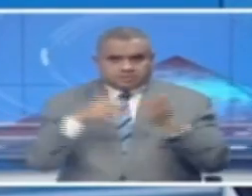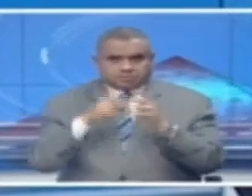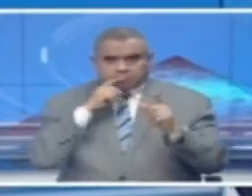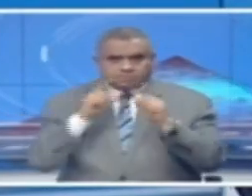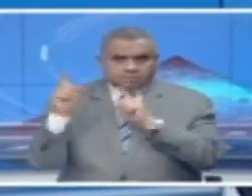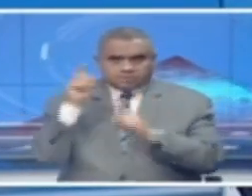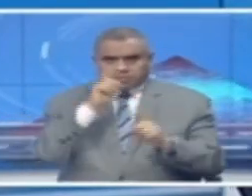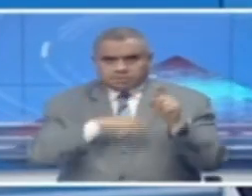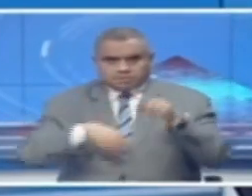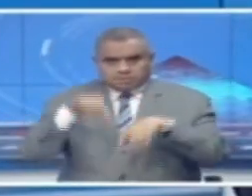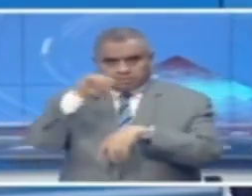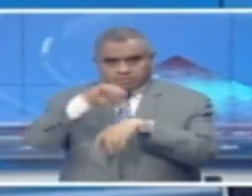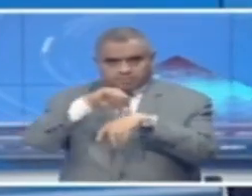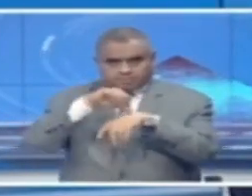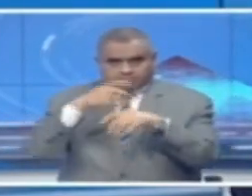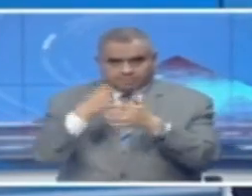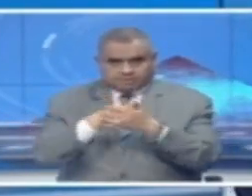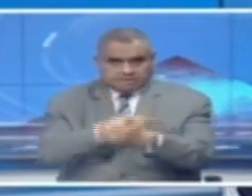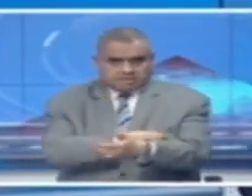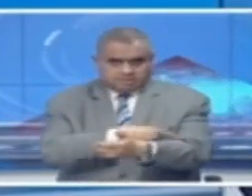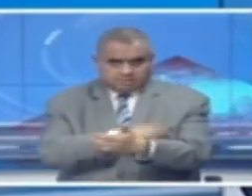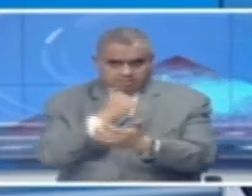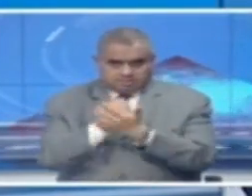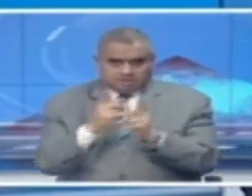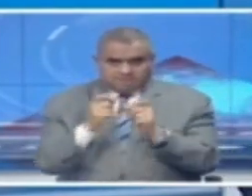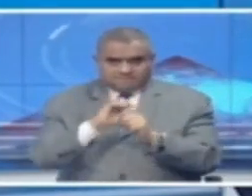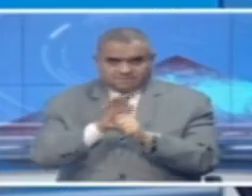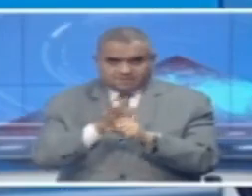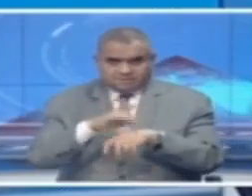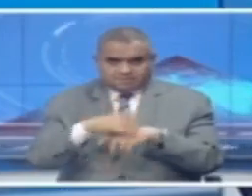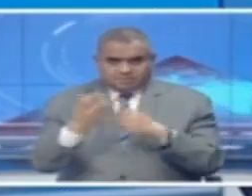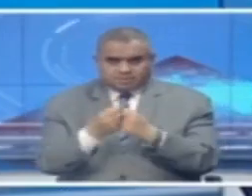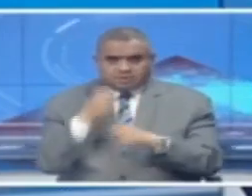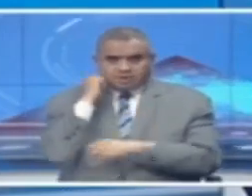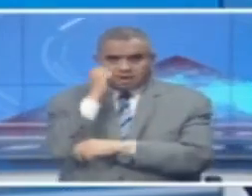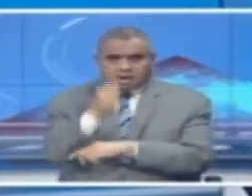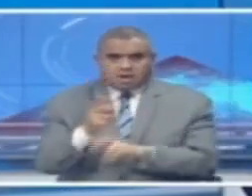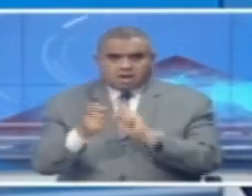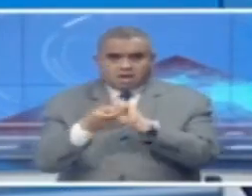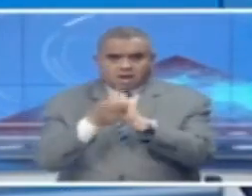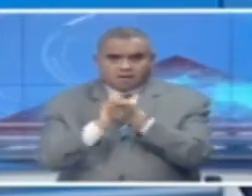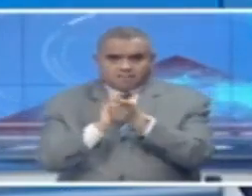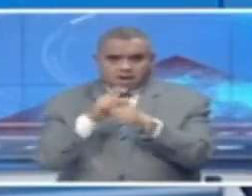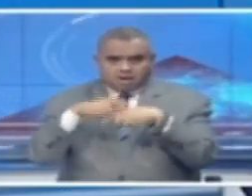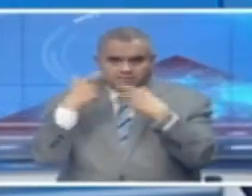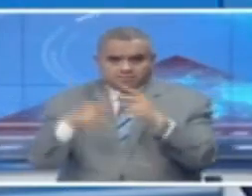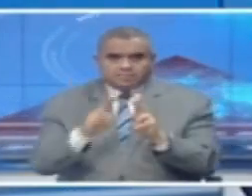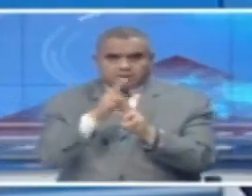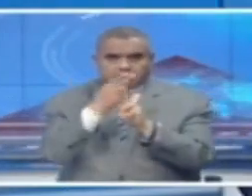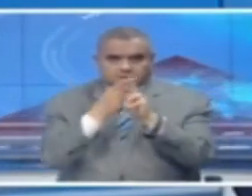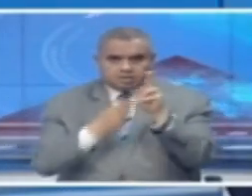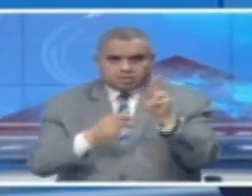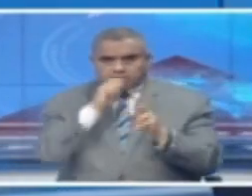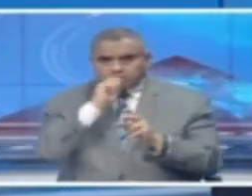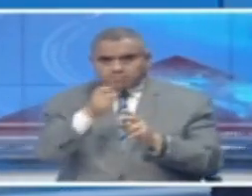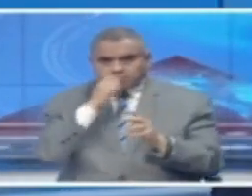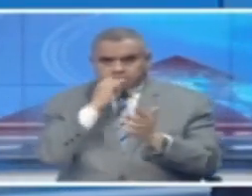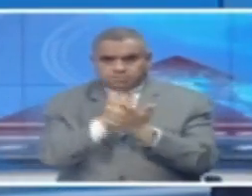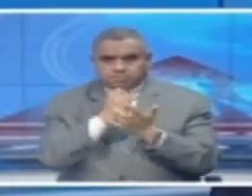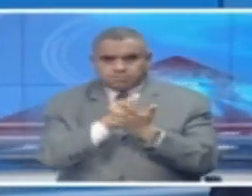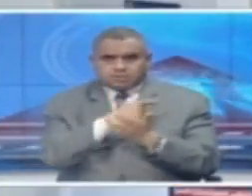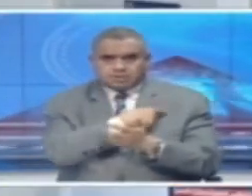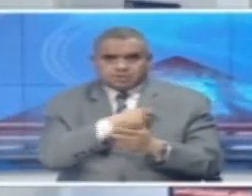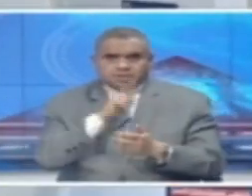من المتابعة ينضم إلينا من أحد مراكز تلقي اللقاح المضاد لفيروس كورونا بأرض المعارض بمدينة نصر